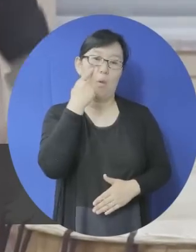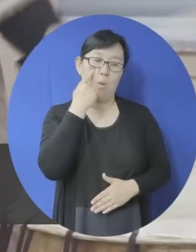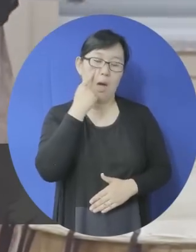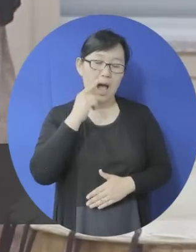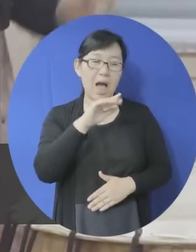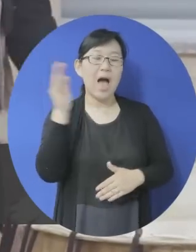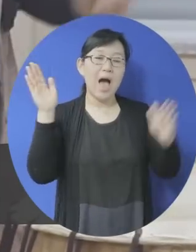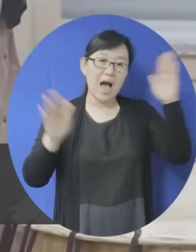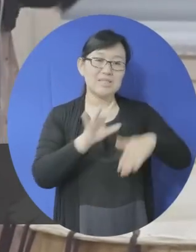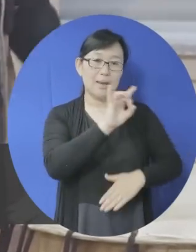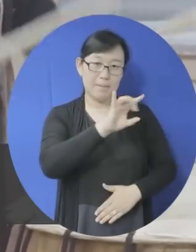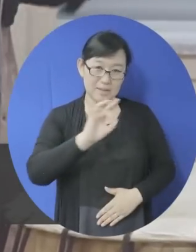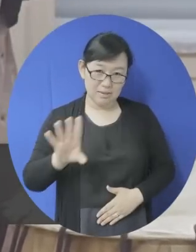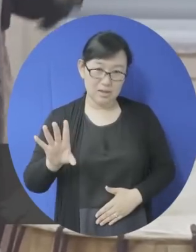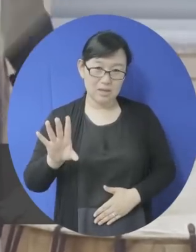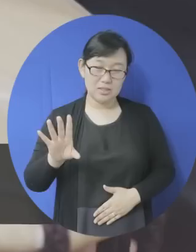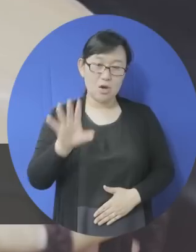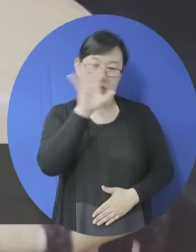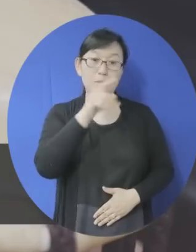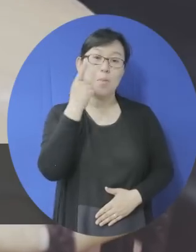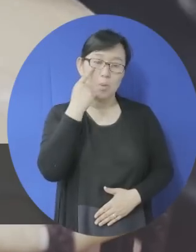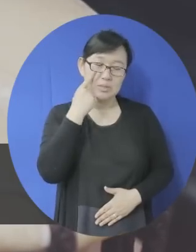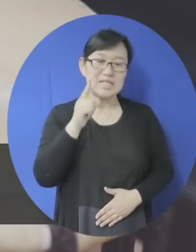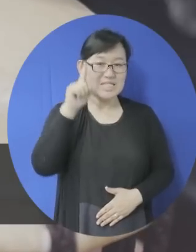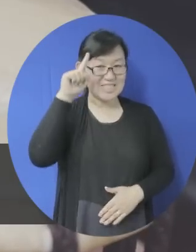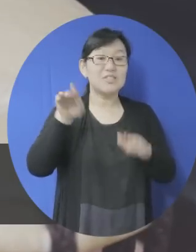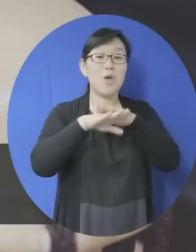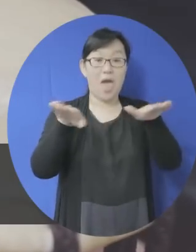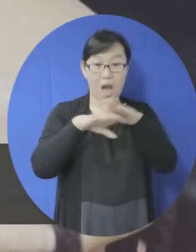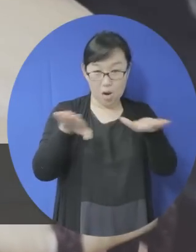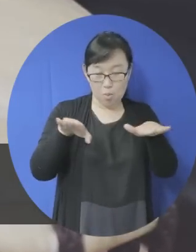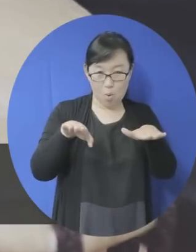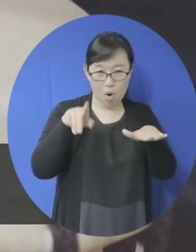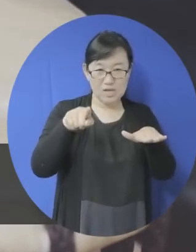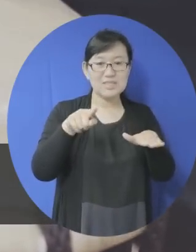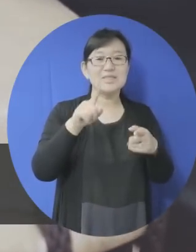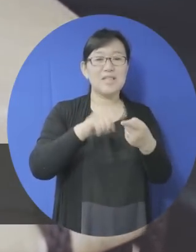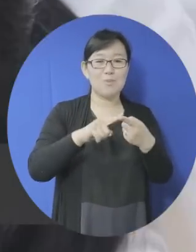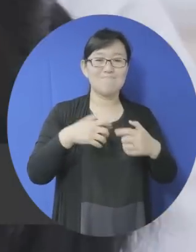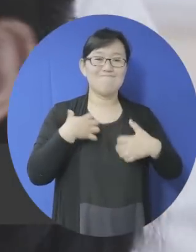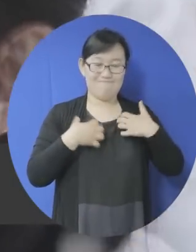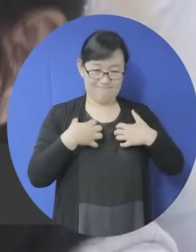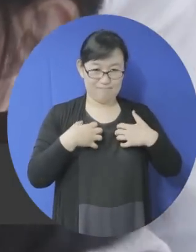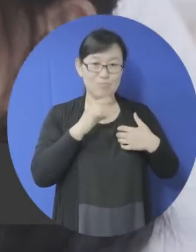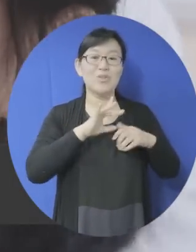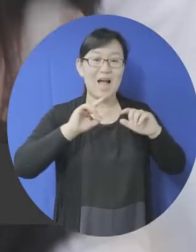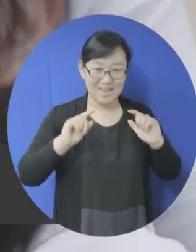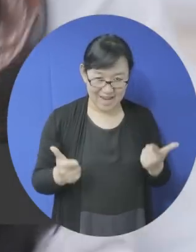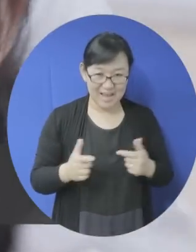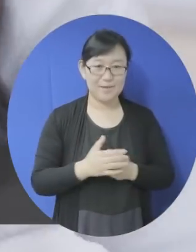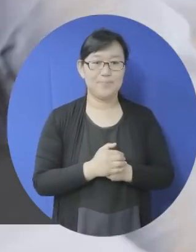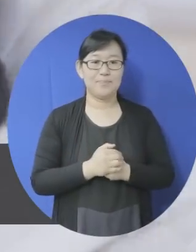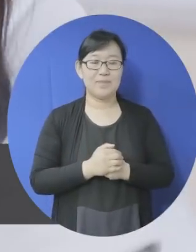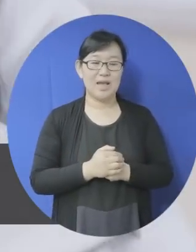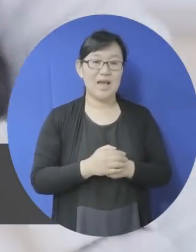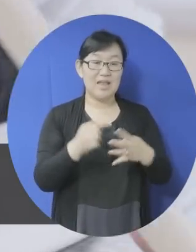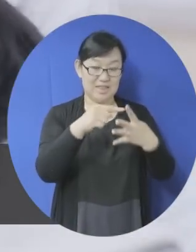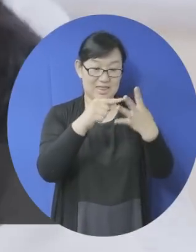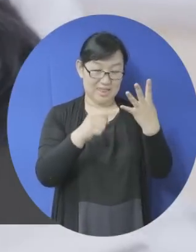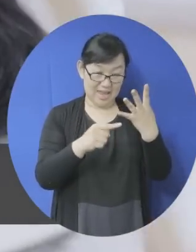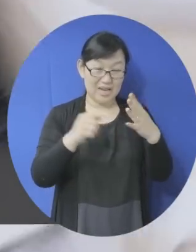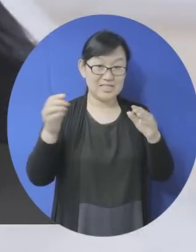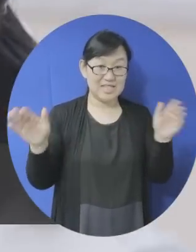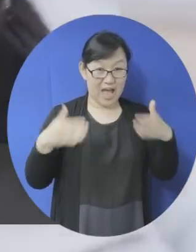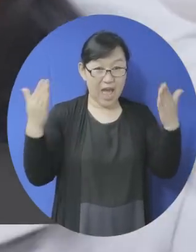거예요. 학생들이 하나하나씩 다룸으로써 스트레스도 풀고 그걸 그 자체를 즐기는 시간뿐만 아니라 네